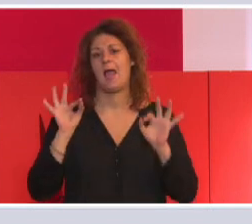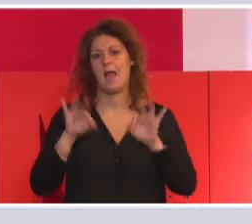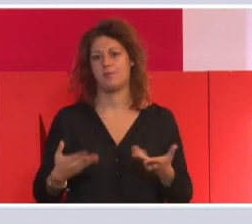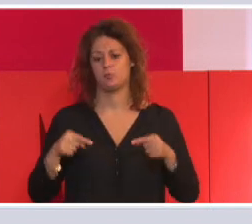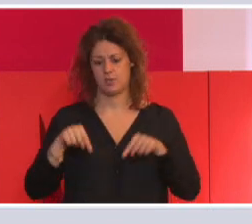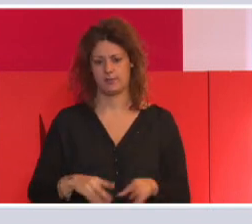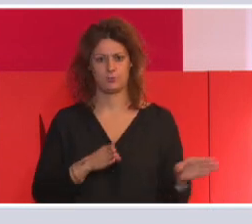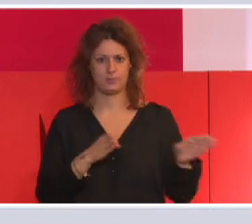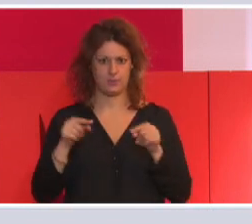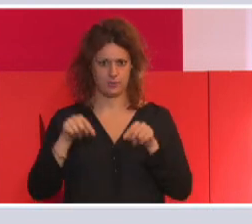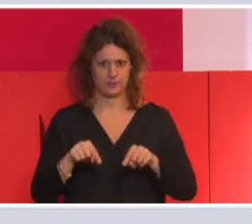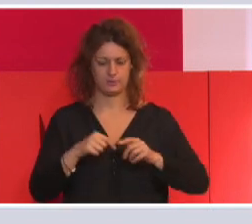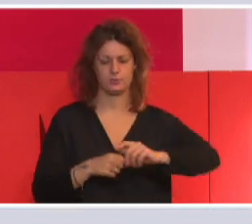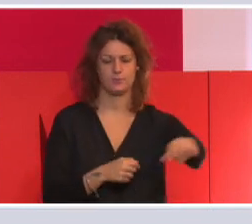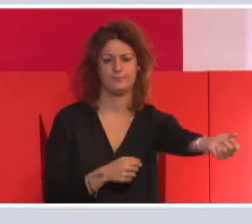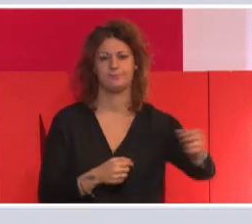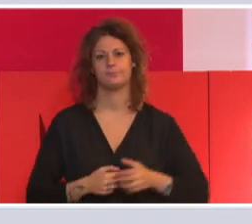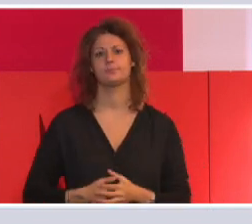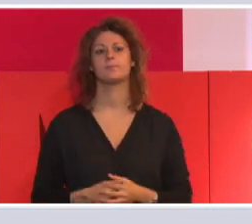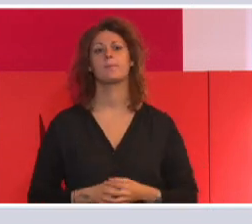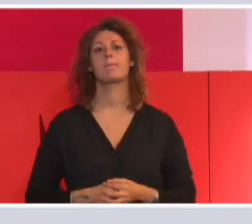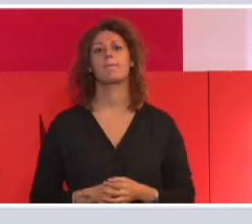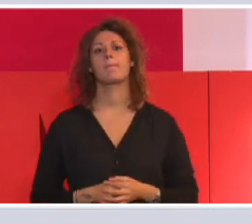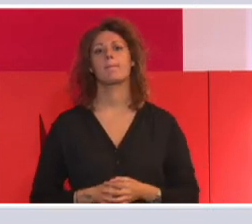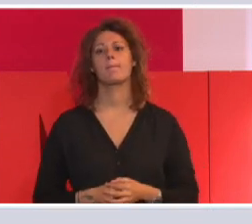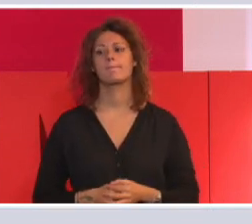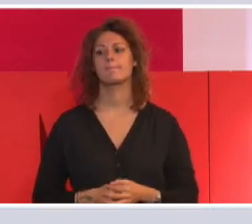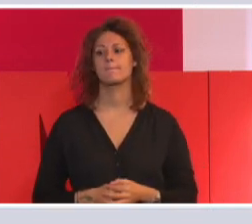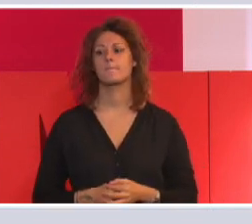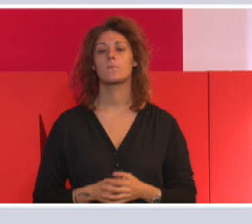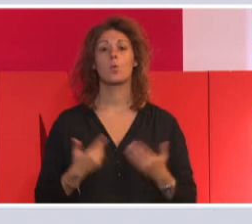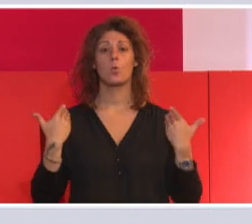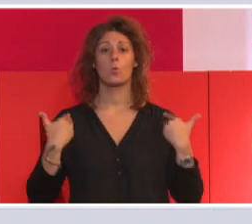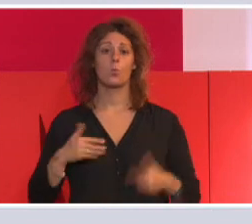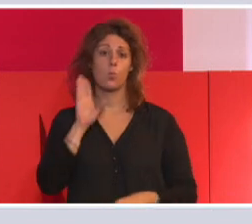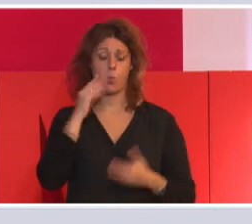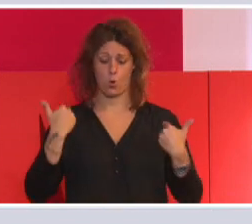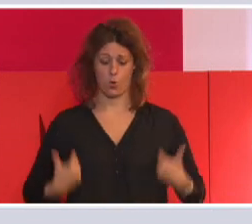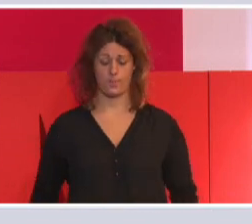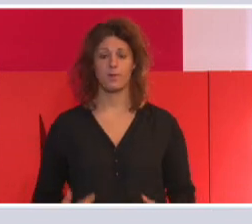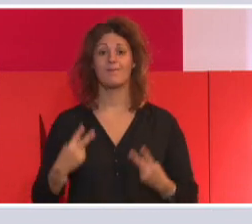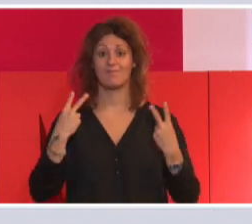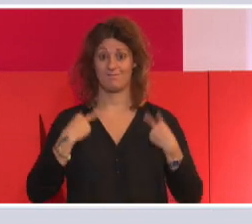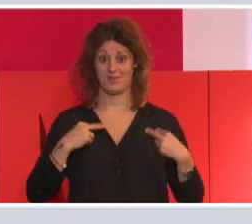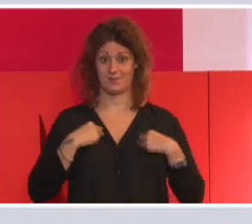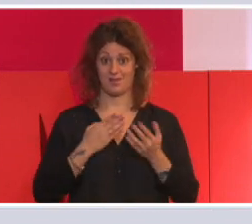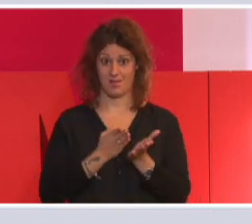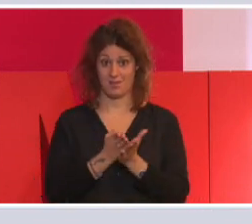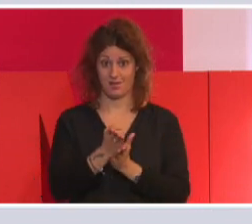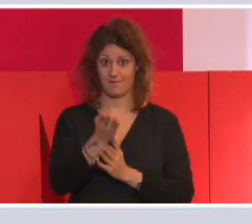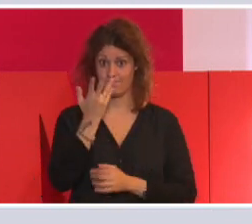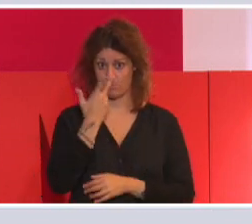fondamentali per sopravvivere la prima cosa che dobbiamo fare è comprendere cosa è